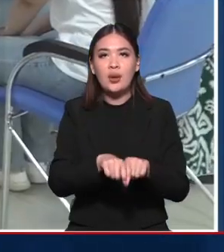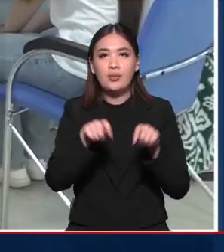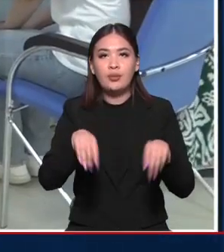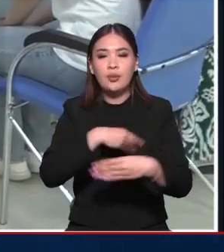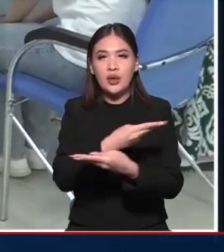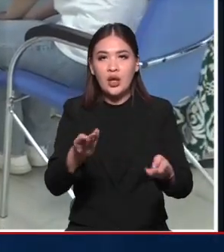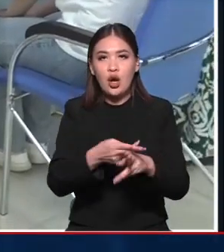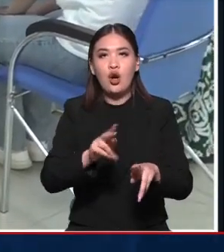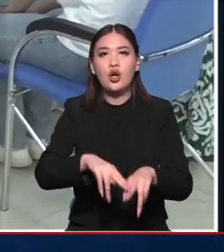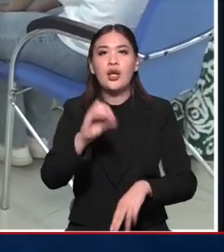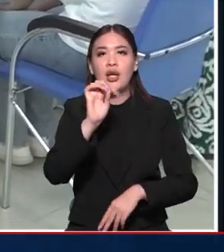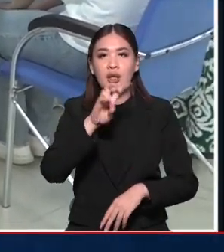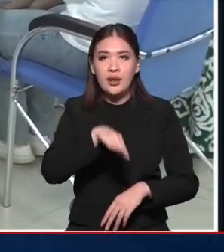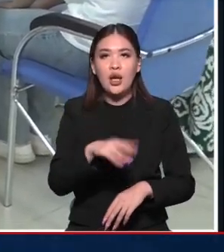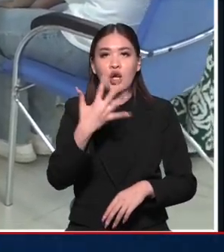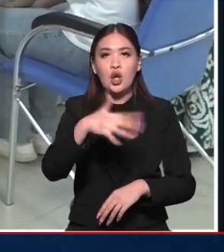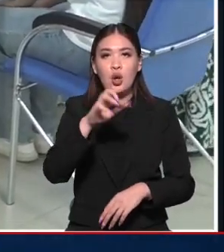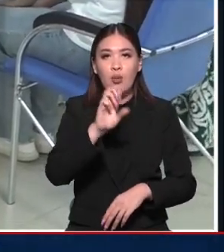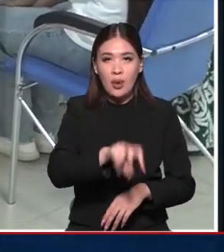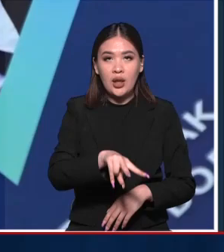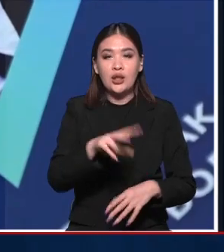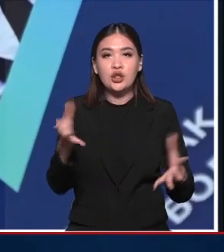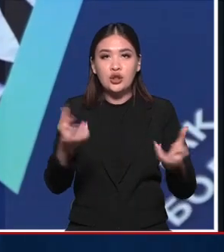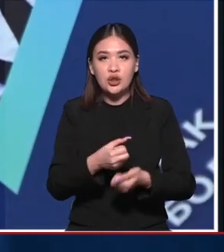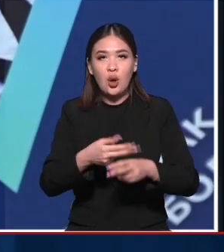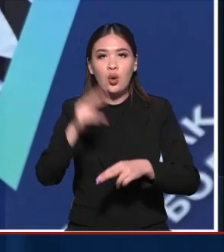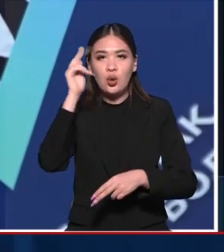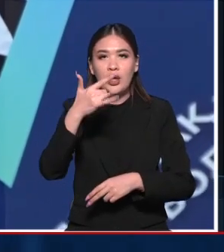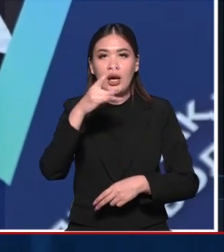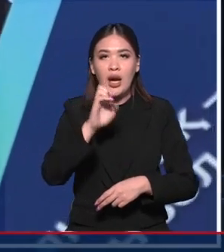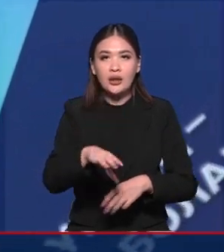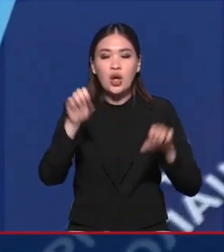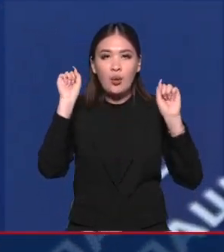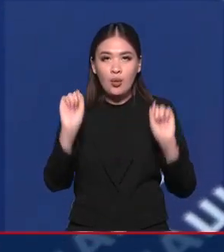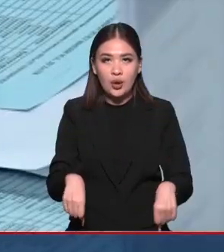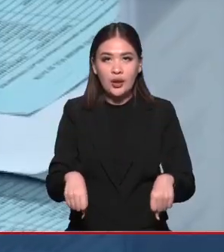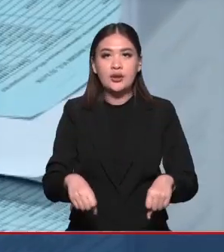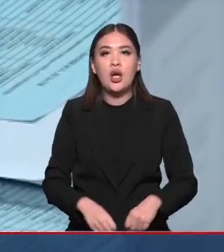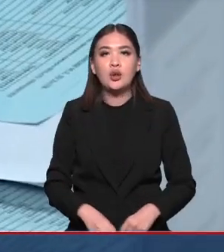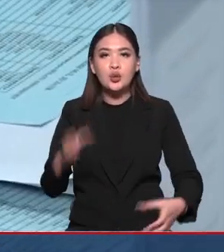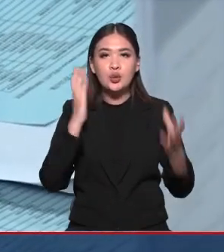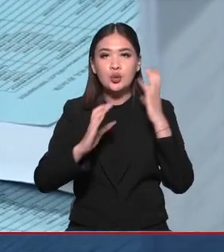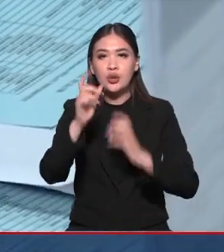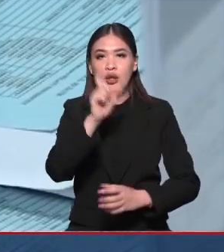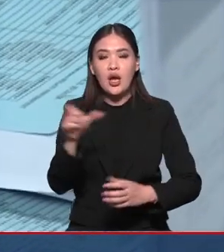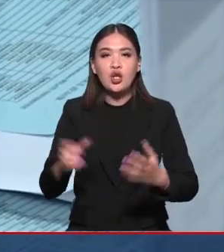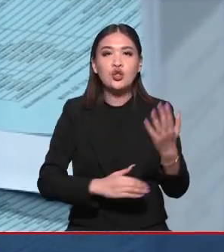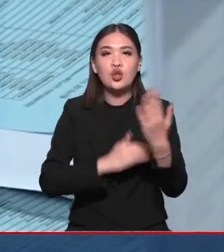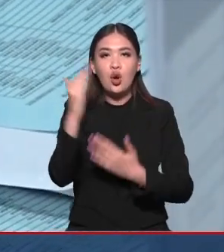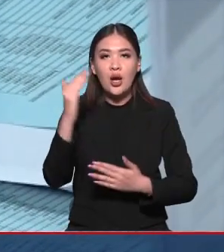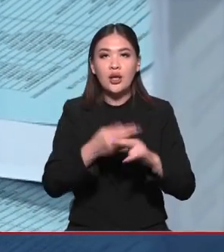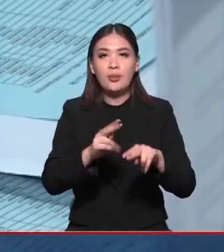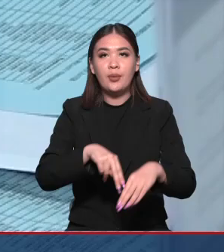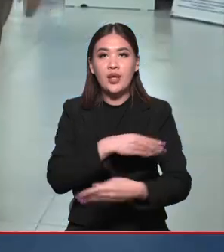ұлттық бірыңғай тестілеуден 50 балл жинасаңыз да, бұл оқу орындарына грантқа түсуге болады. Студенттерге жоғары